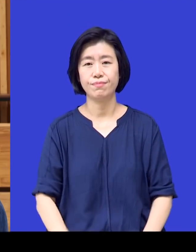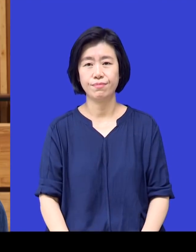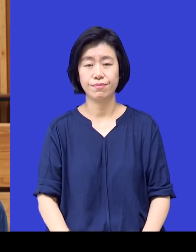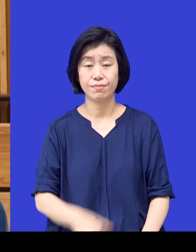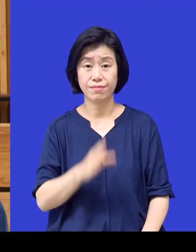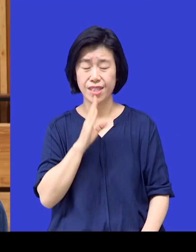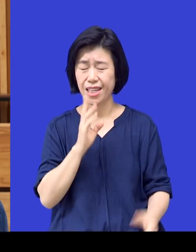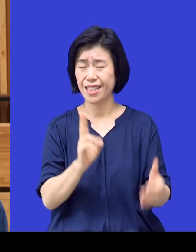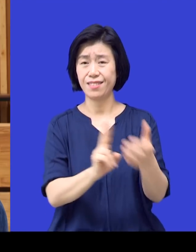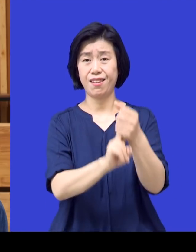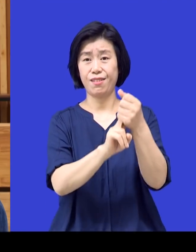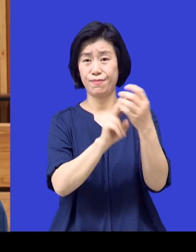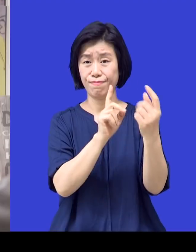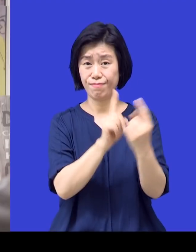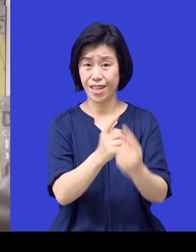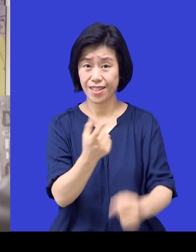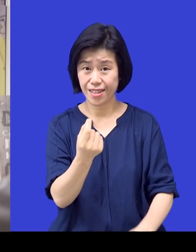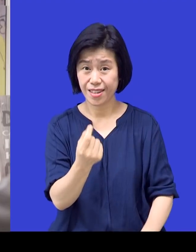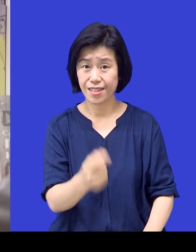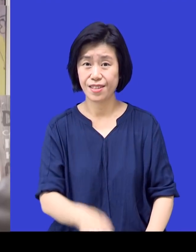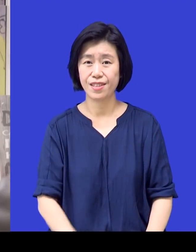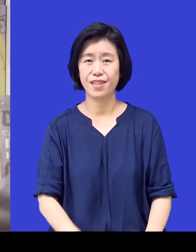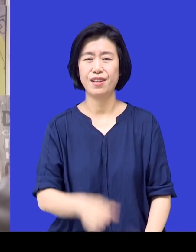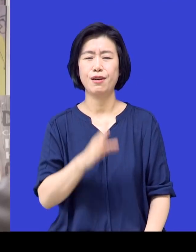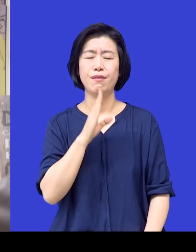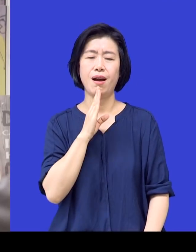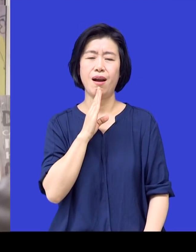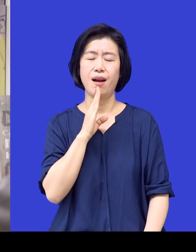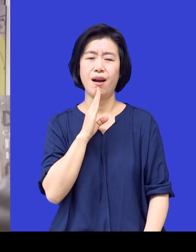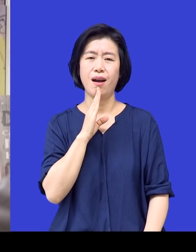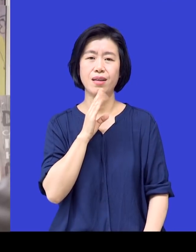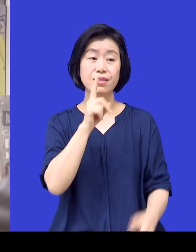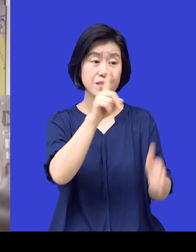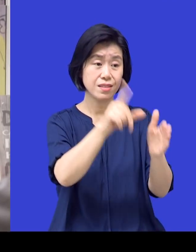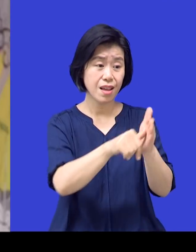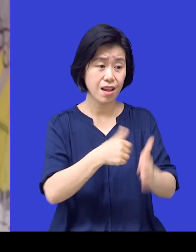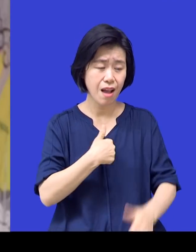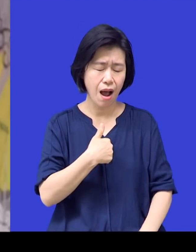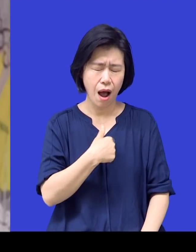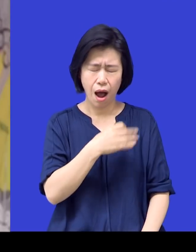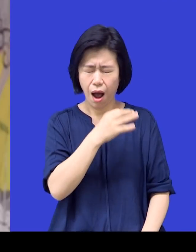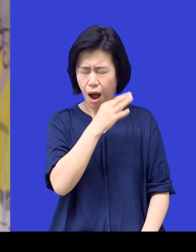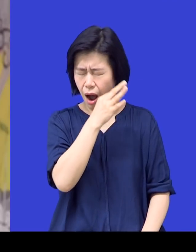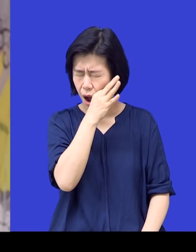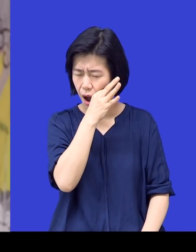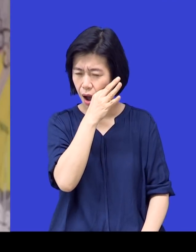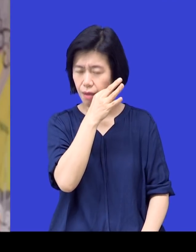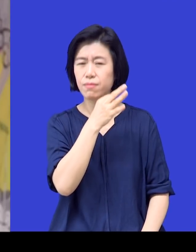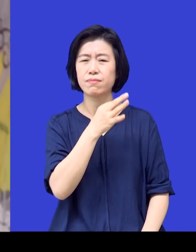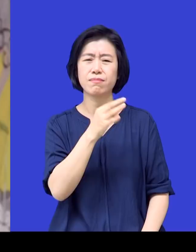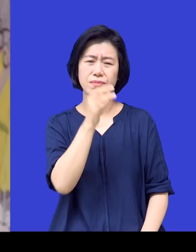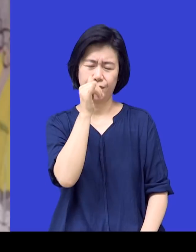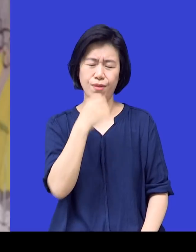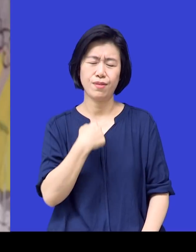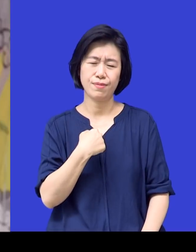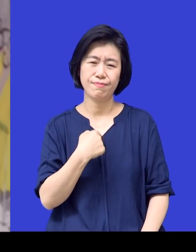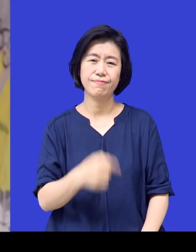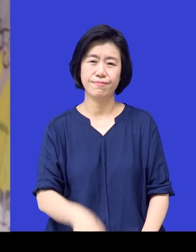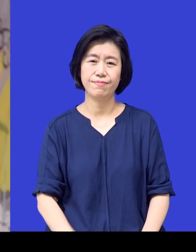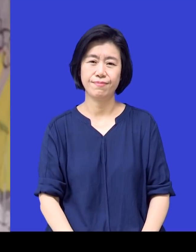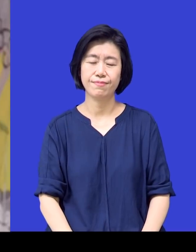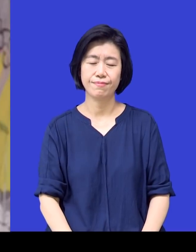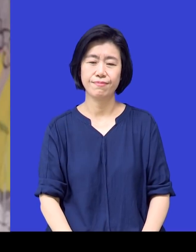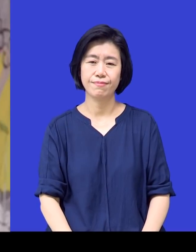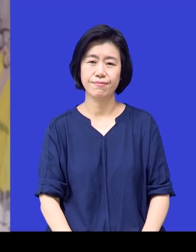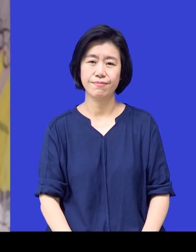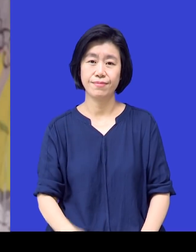기적을 체험하셨네요. 기적을 체험. 저를 너무나 부끄럽게 만들고 네네. 제가 이해 못했던 것을 다시